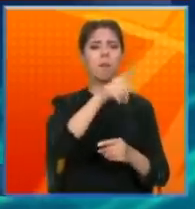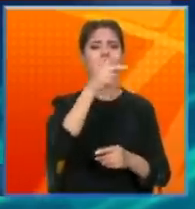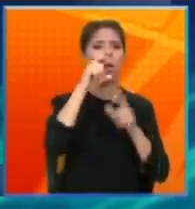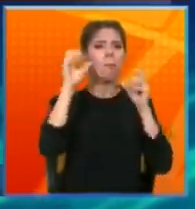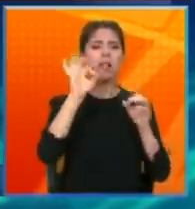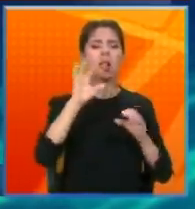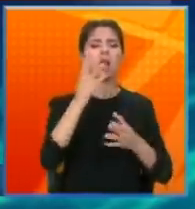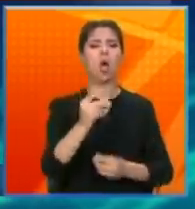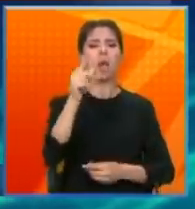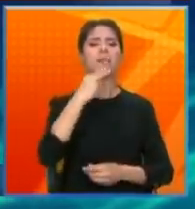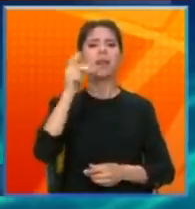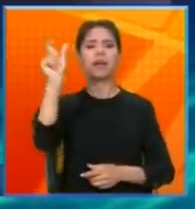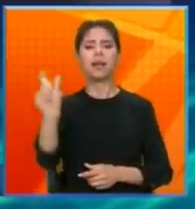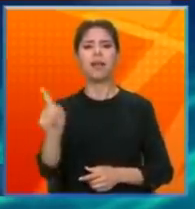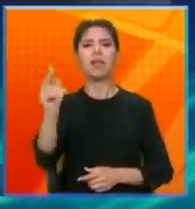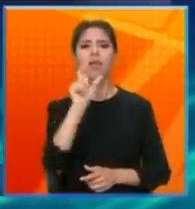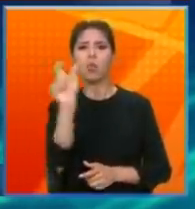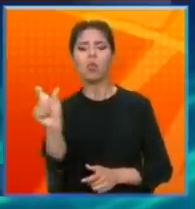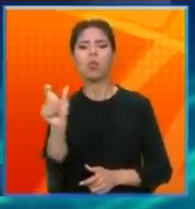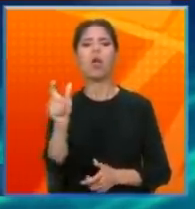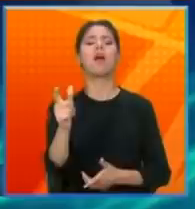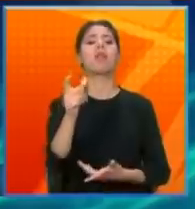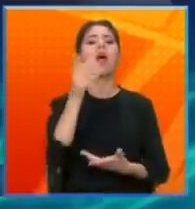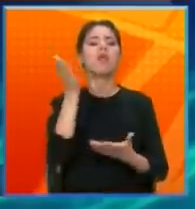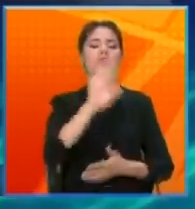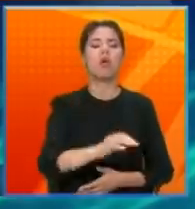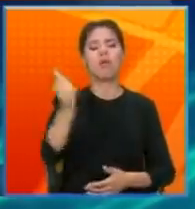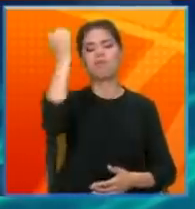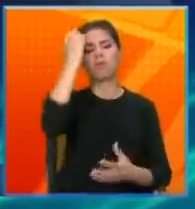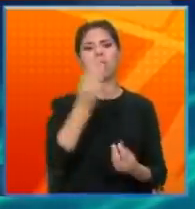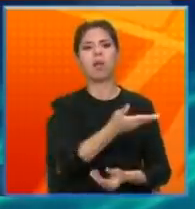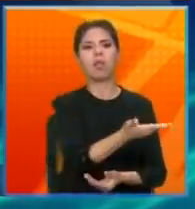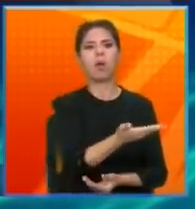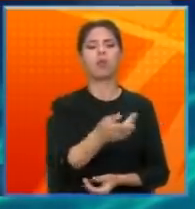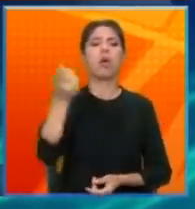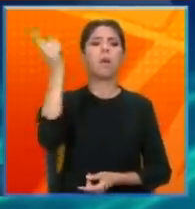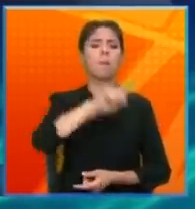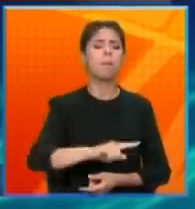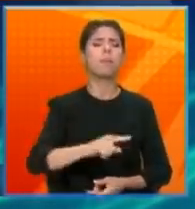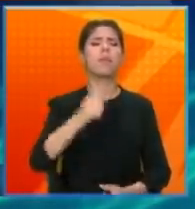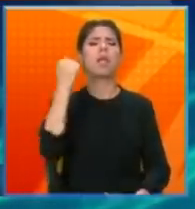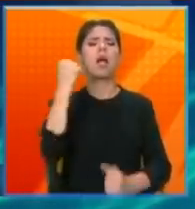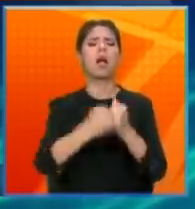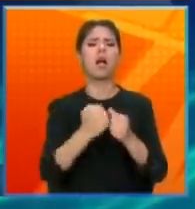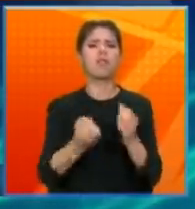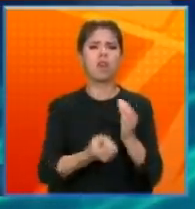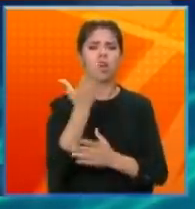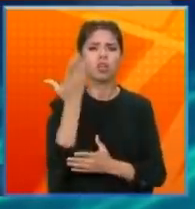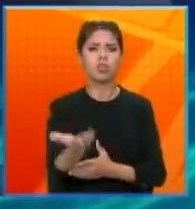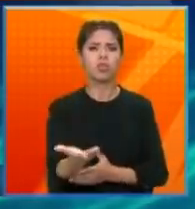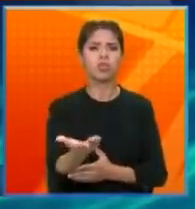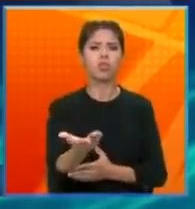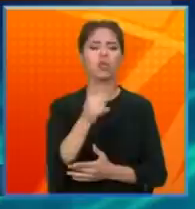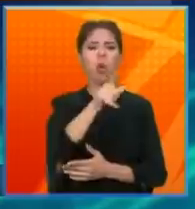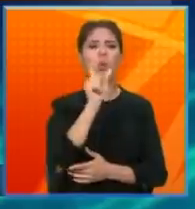bir kadını uyardı ama uyaracağına pişman oldu. Kendini bir anda bitmek bilmez bir sabır imtihanının tam ortasında buldu.